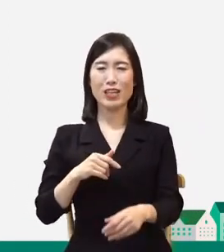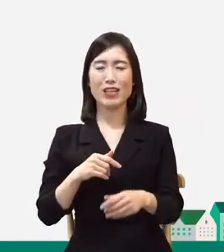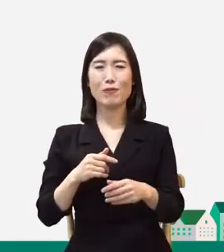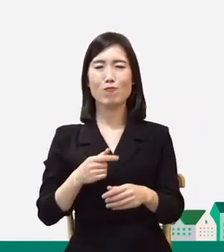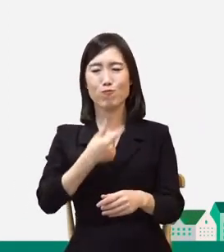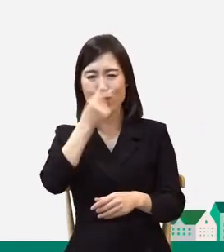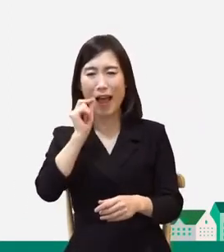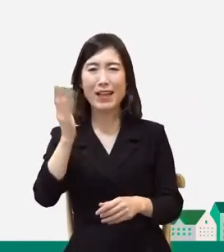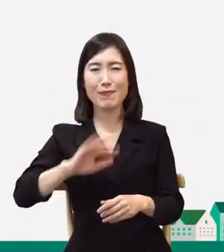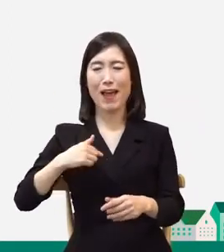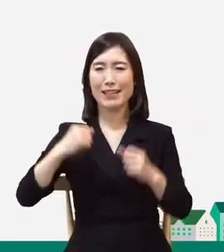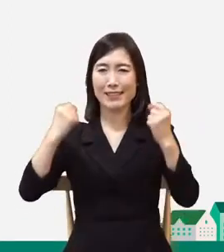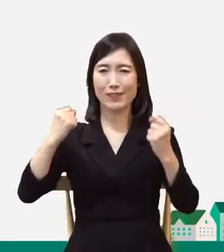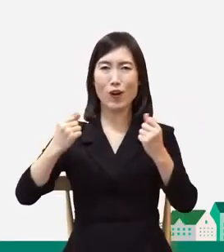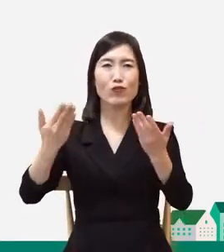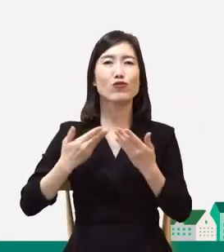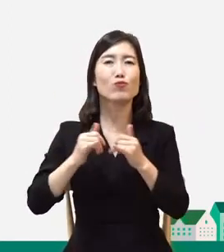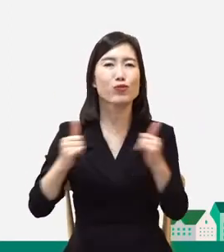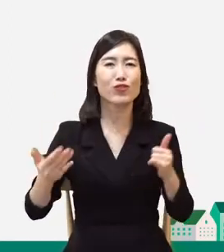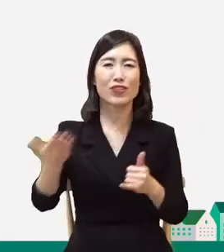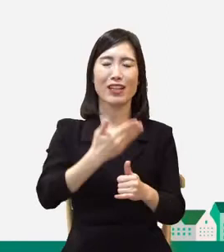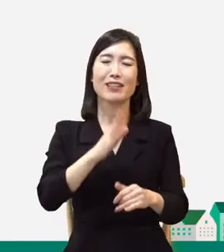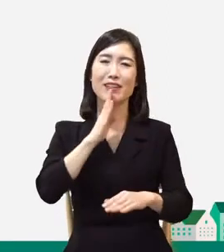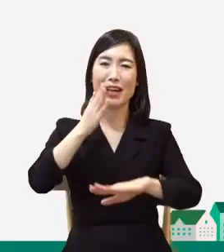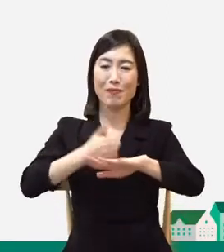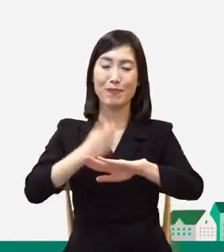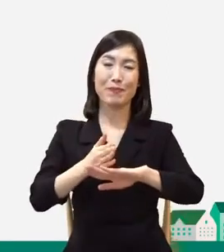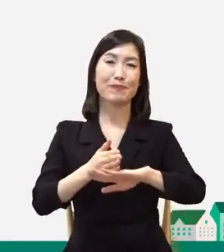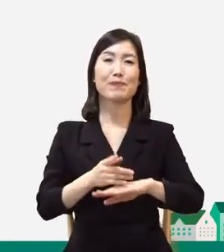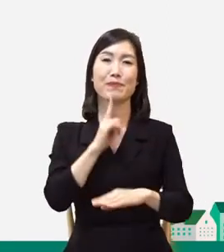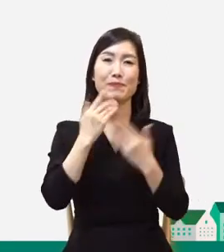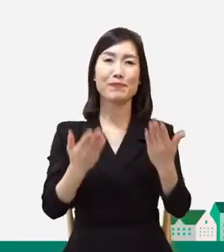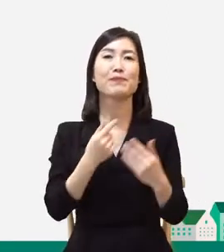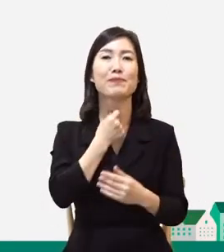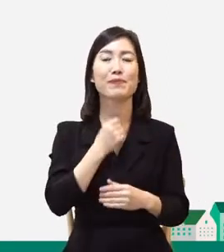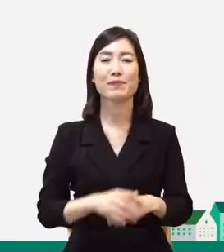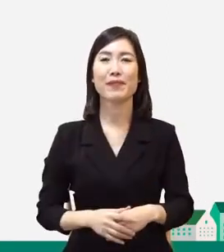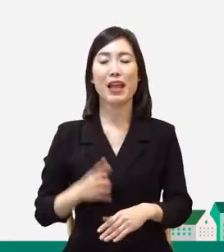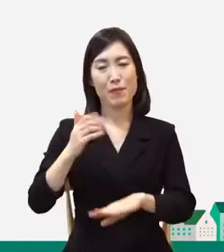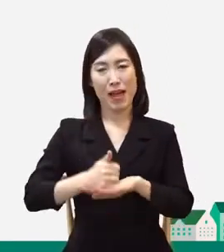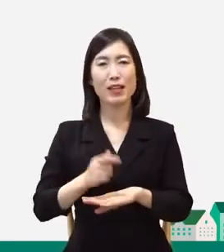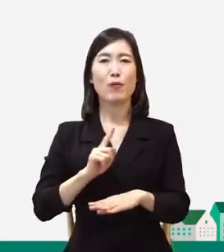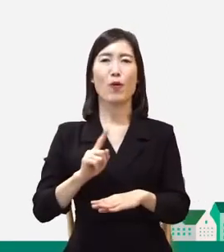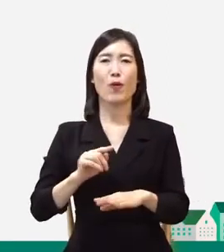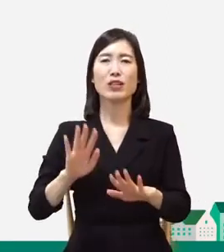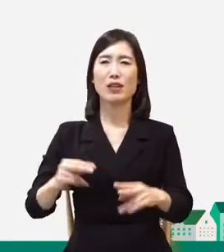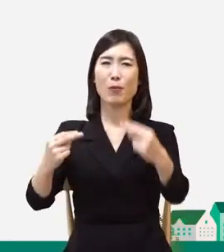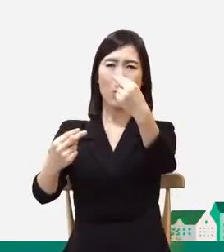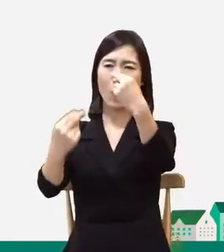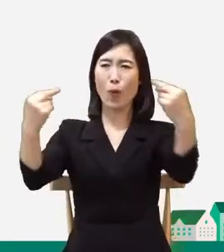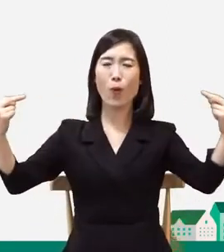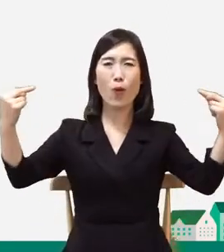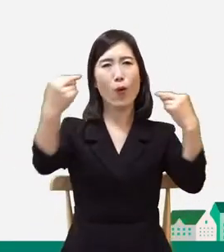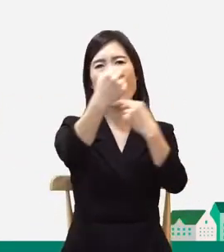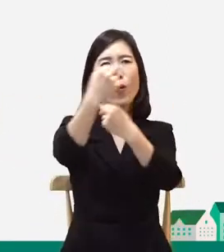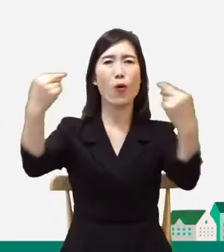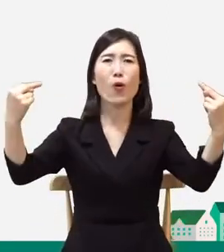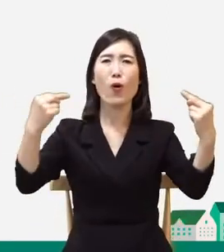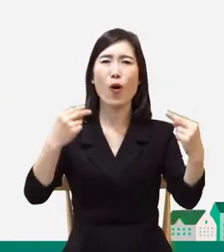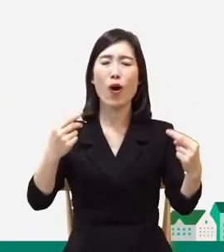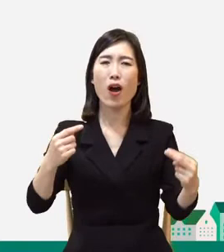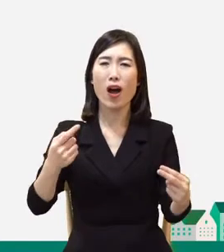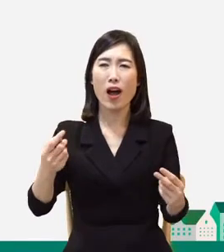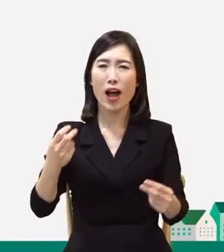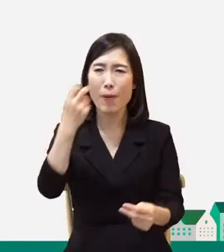우리를 응원해주는 입주민들에게 깊은 감사를 드립니다. 마지막으로 보는 눈들이 너무 많아 무엇을 해도